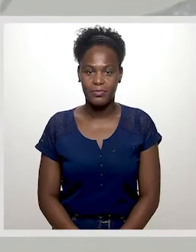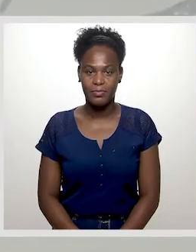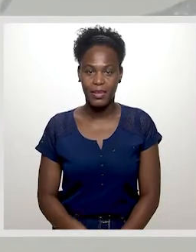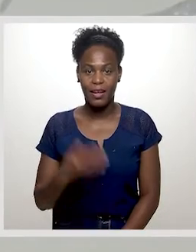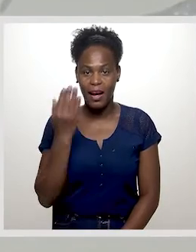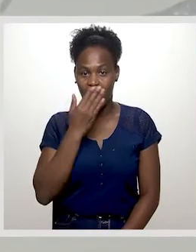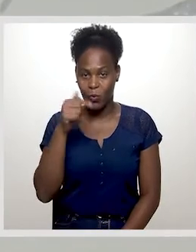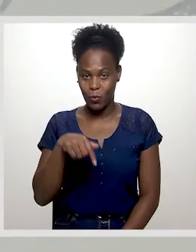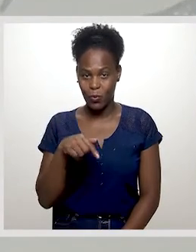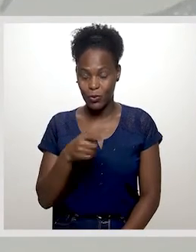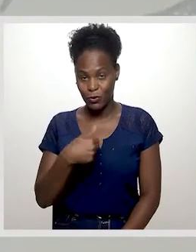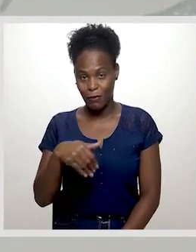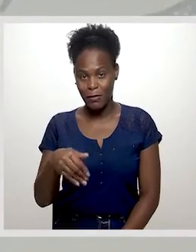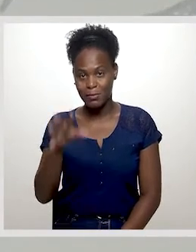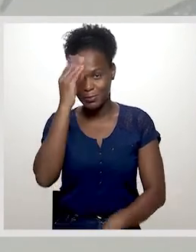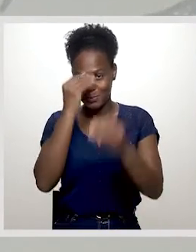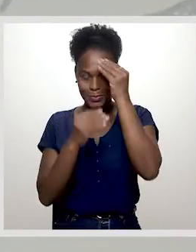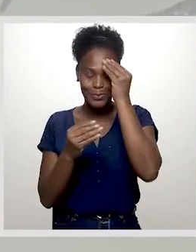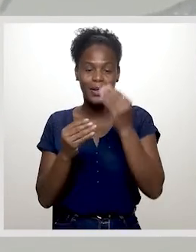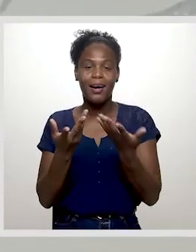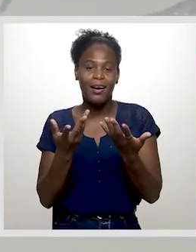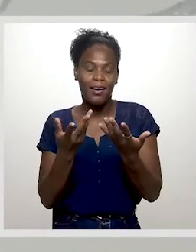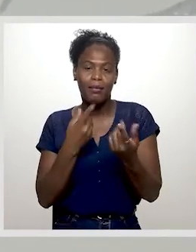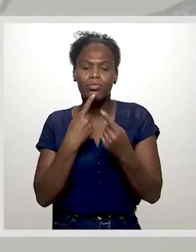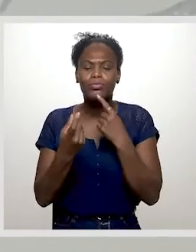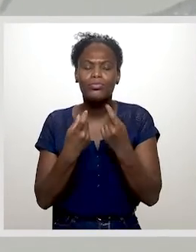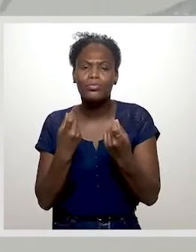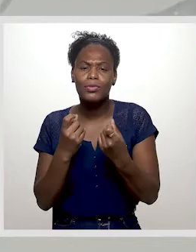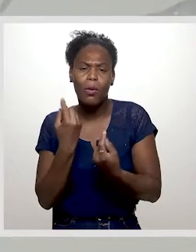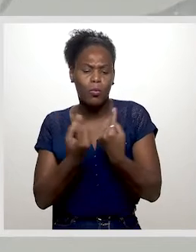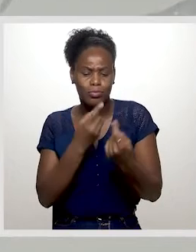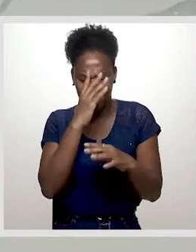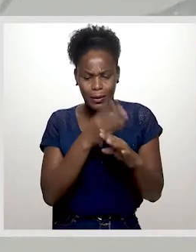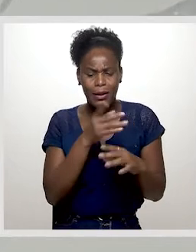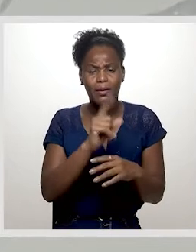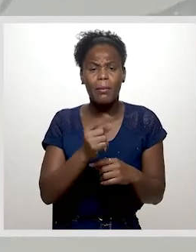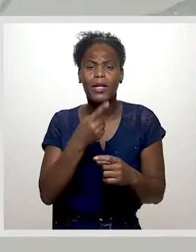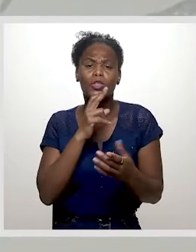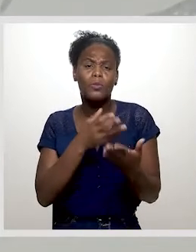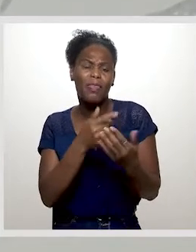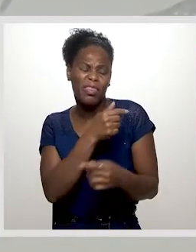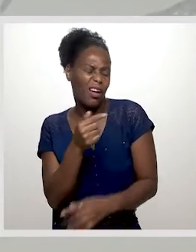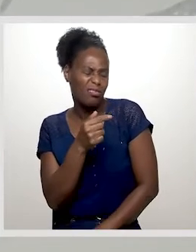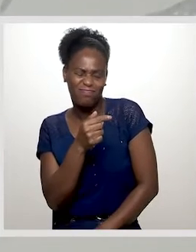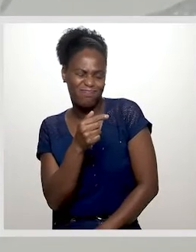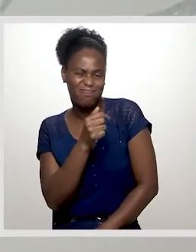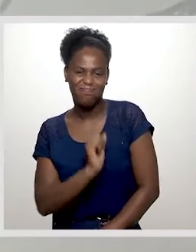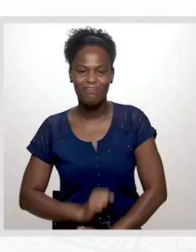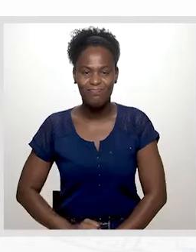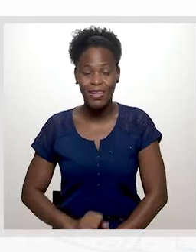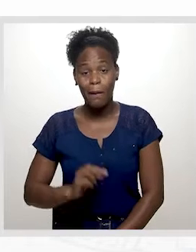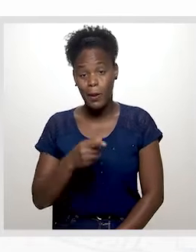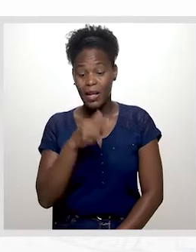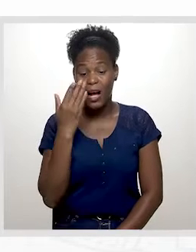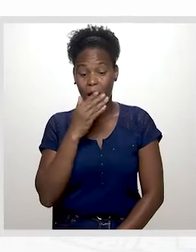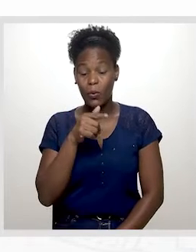Dans le cours d'aujourd'hui, nous allons apprendre à interroger sur des faits et à répondre négativement. Pour ce